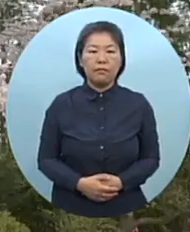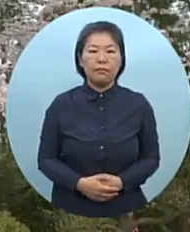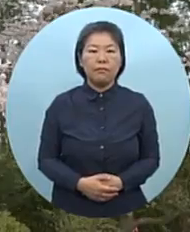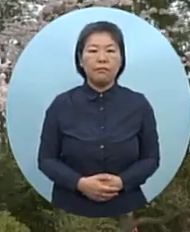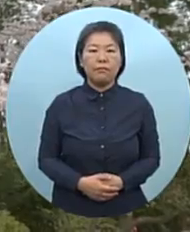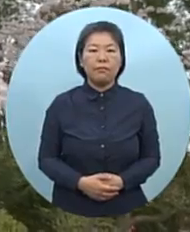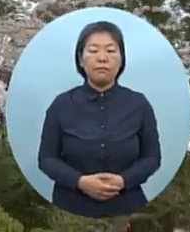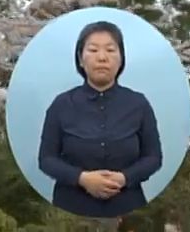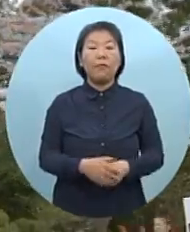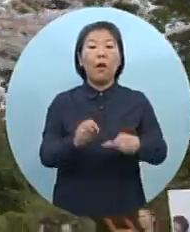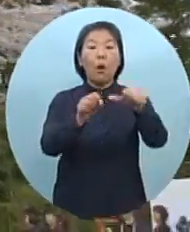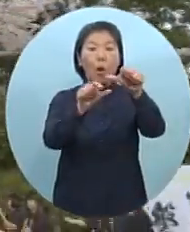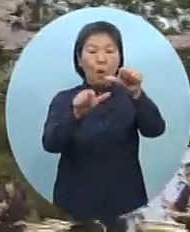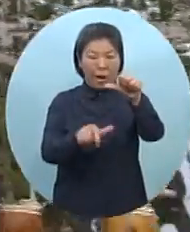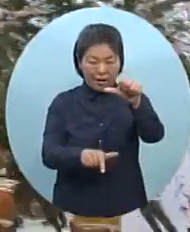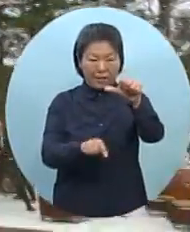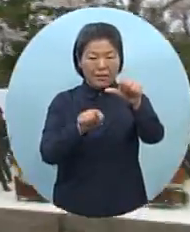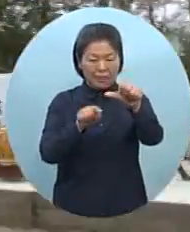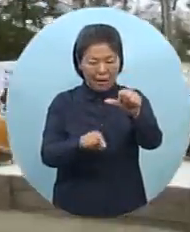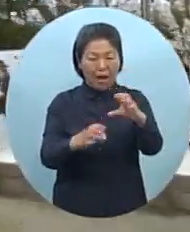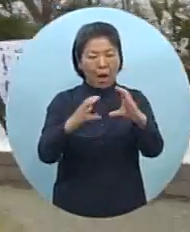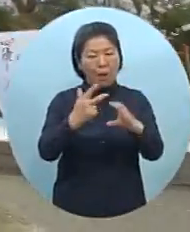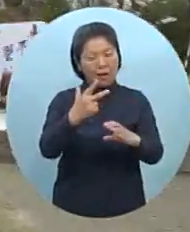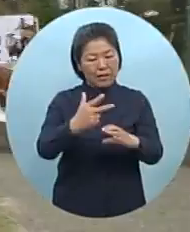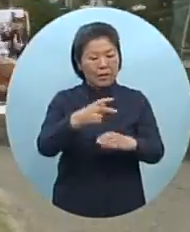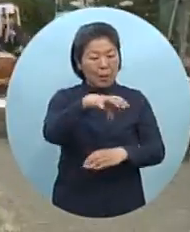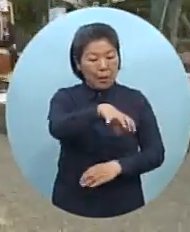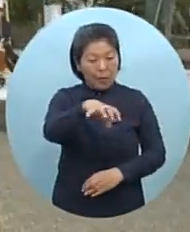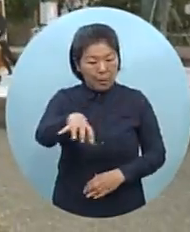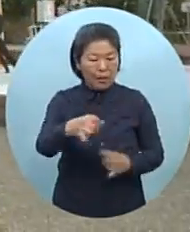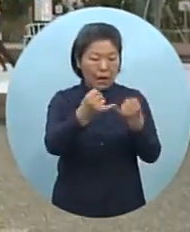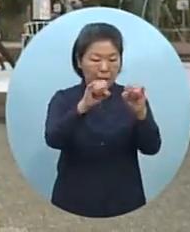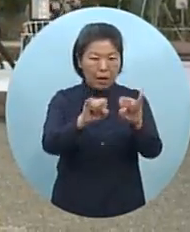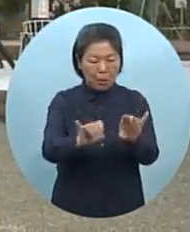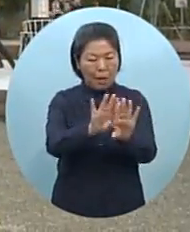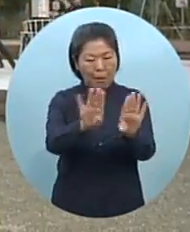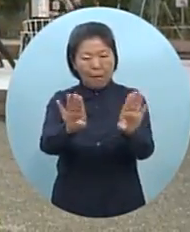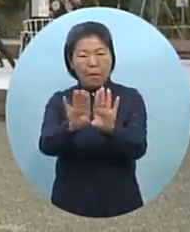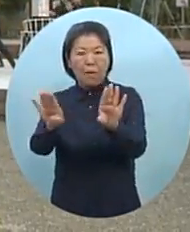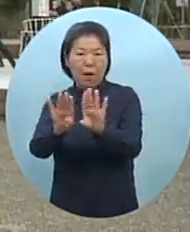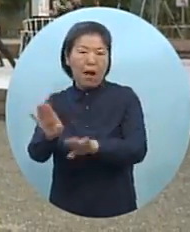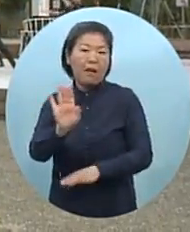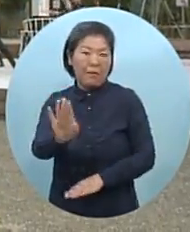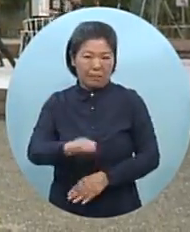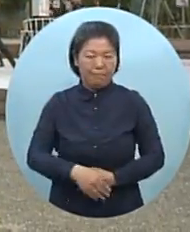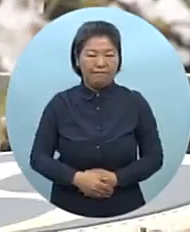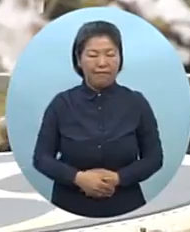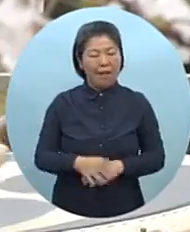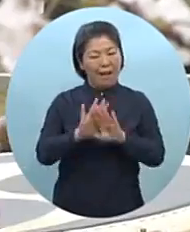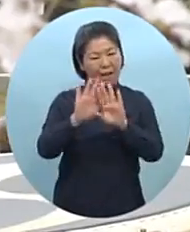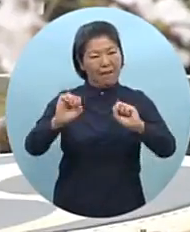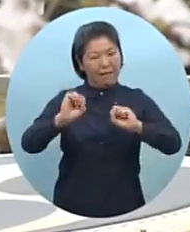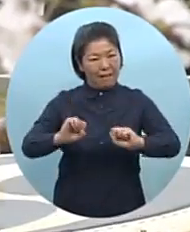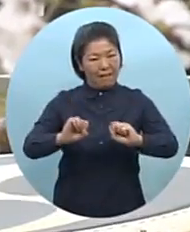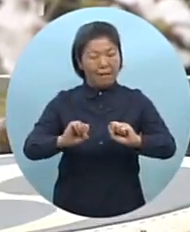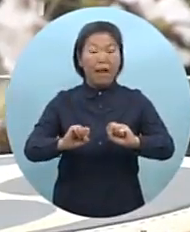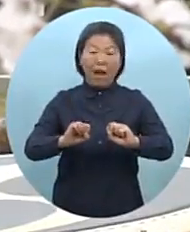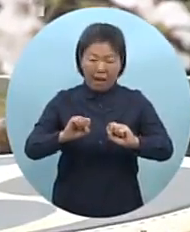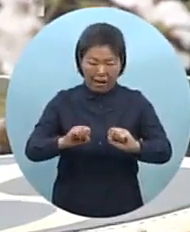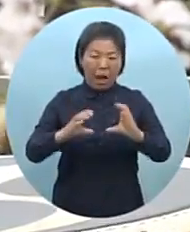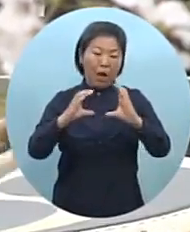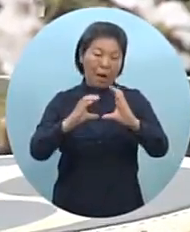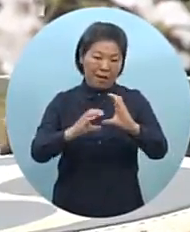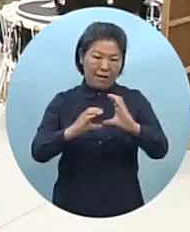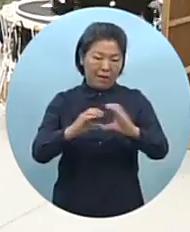くださいさて5月は気市内各地で様々なイベントが開かれます明るく元気な街